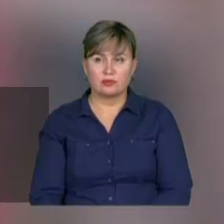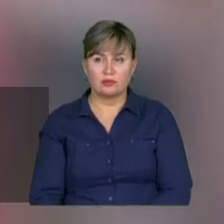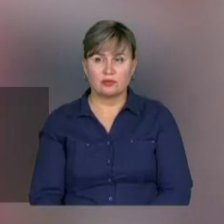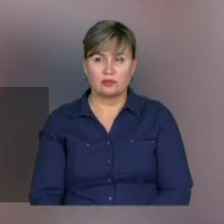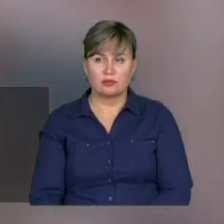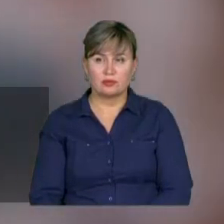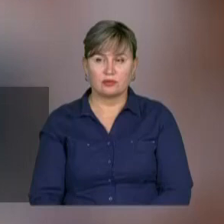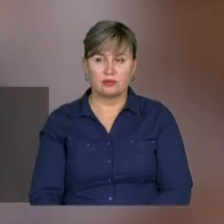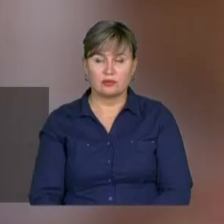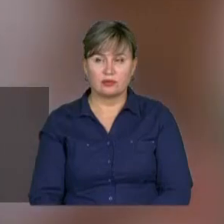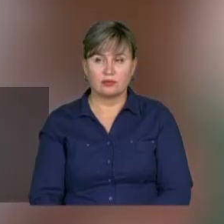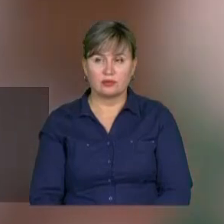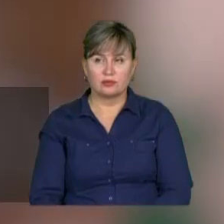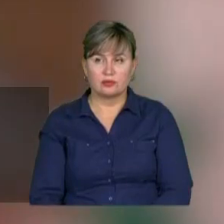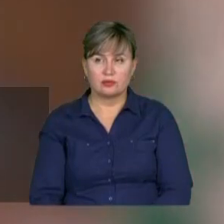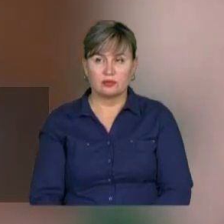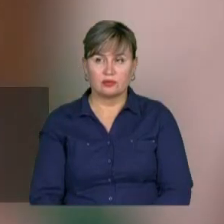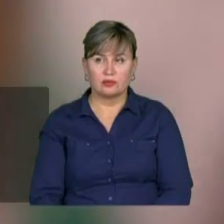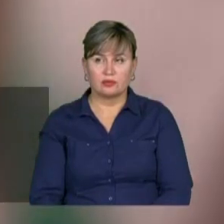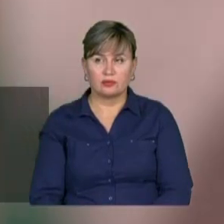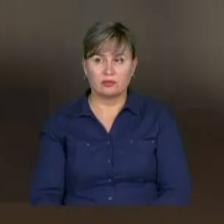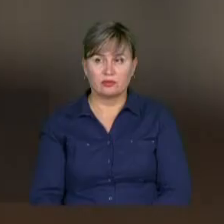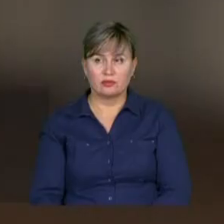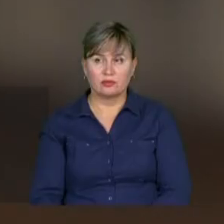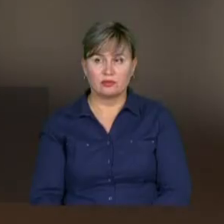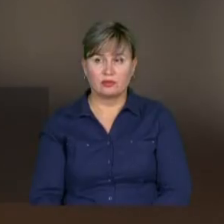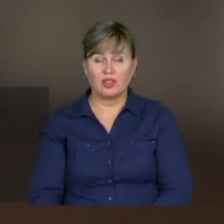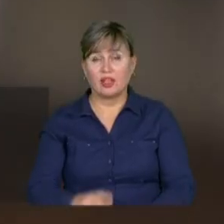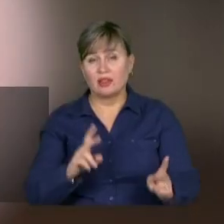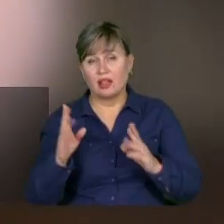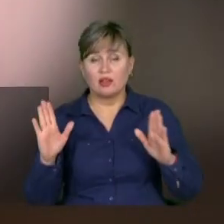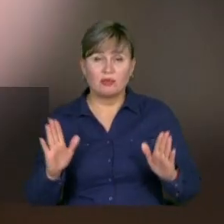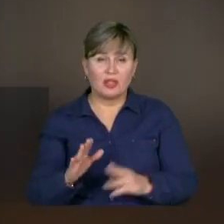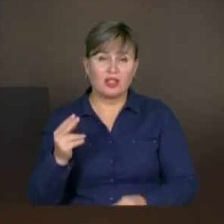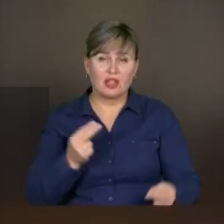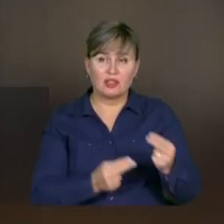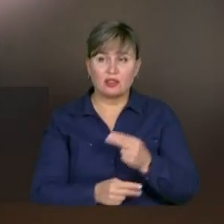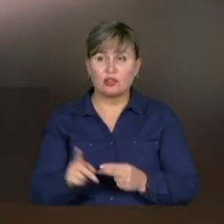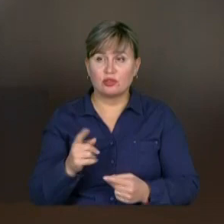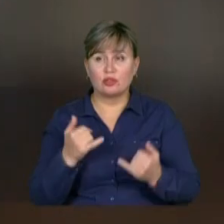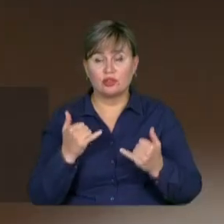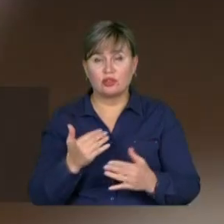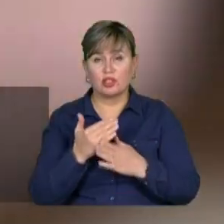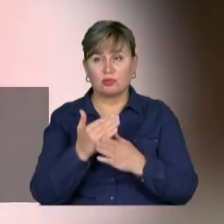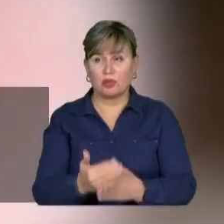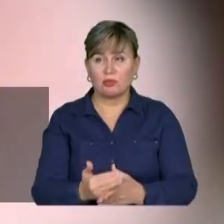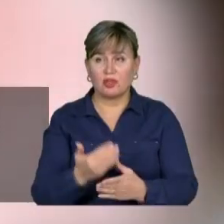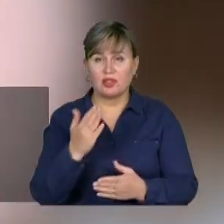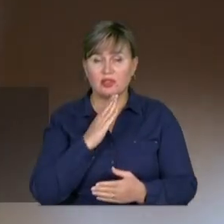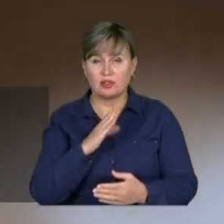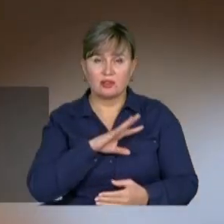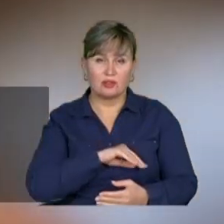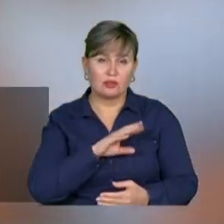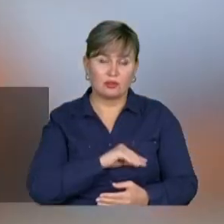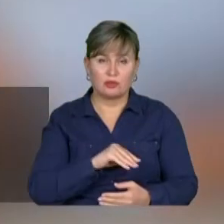А это кто будет? Мама. Танцы, пение, рисование – то, что сейчас помогает Медине не пасть духом